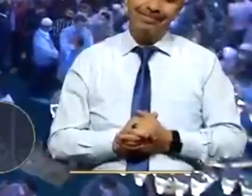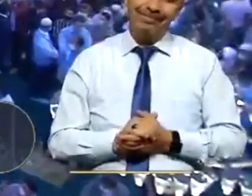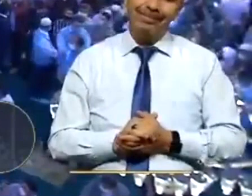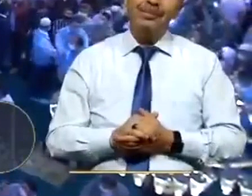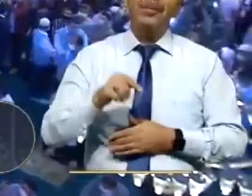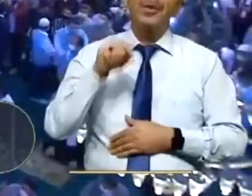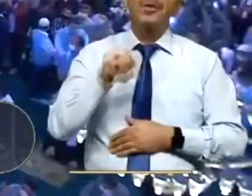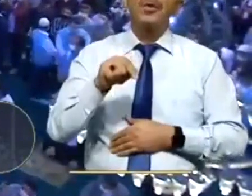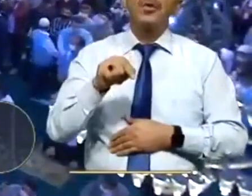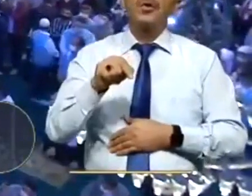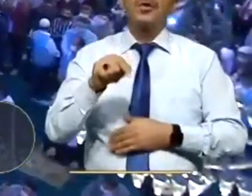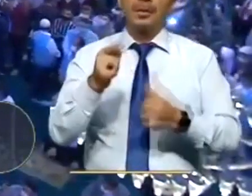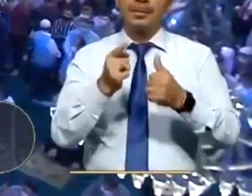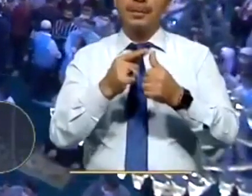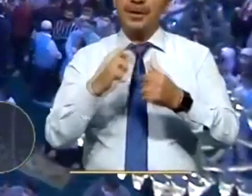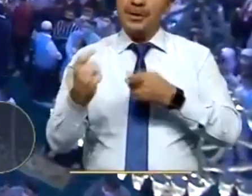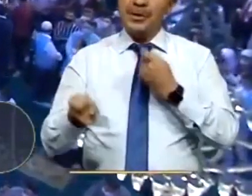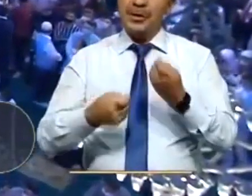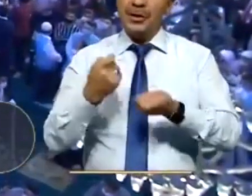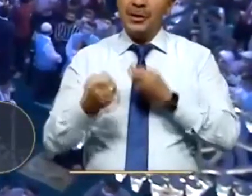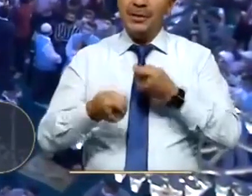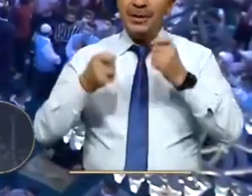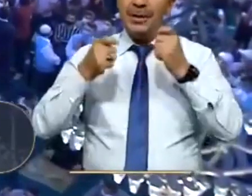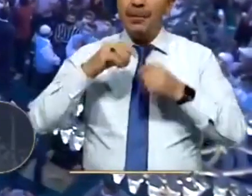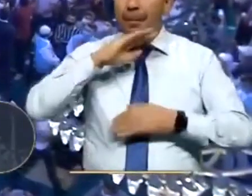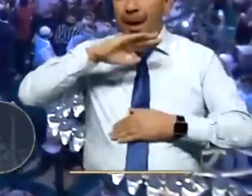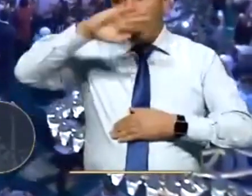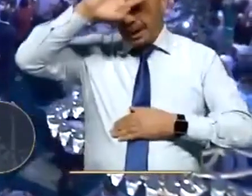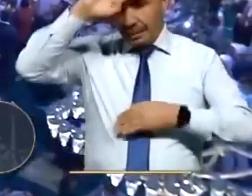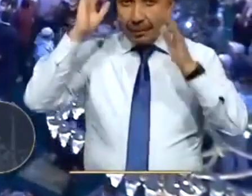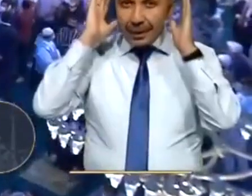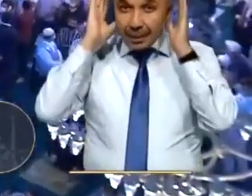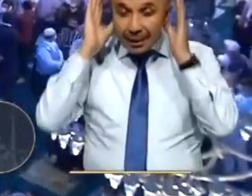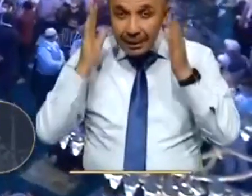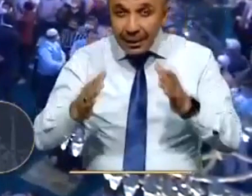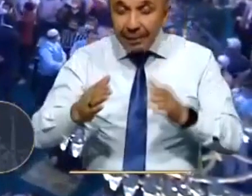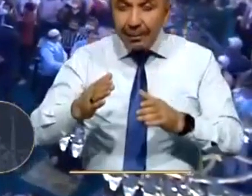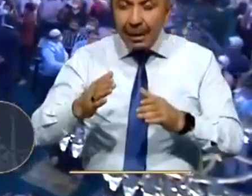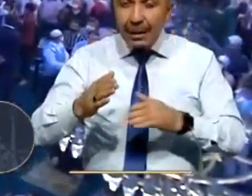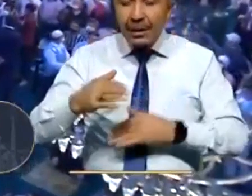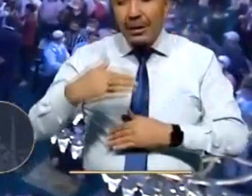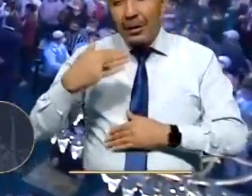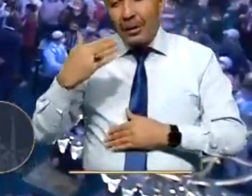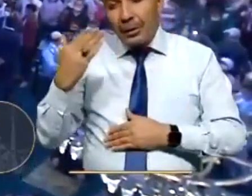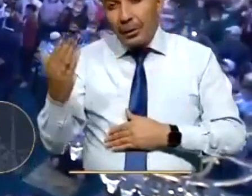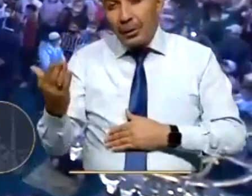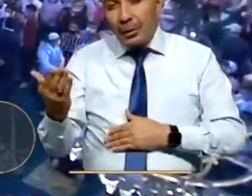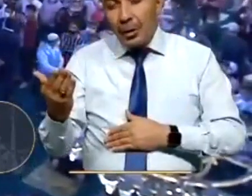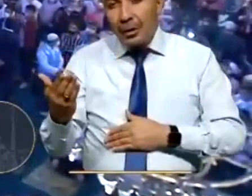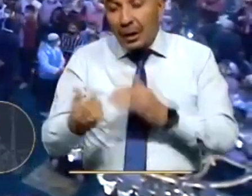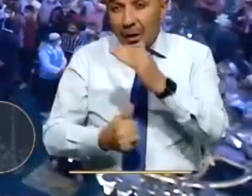Bugün ilk işimiz bayram namazı kılmak, sonra dönüp kurban